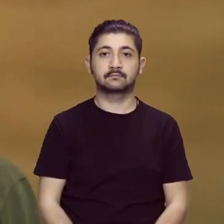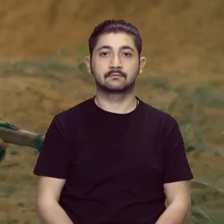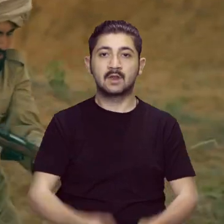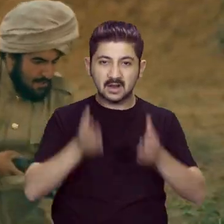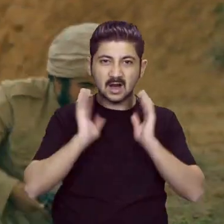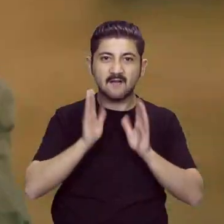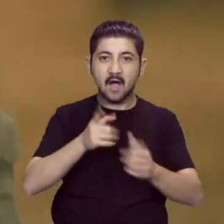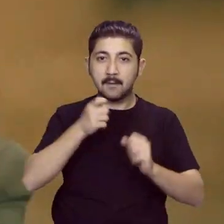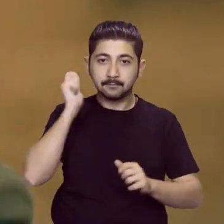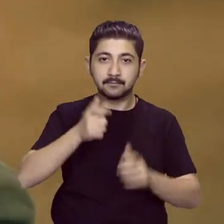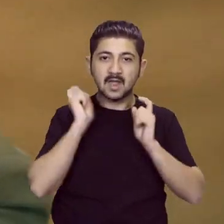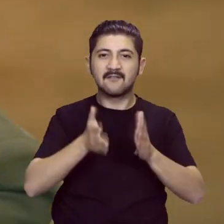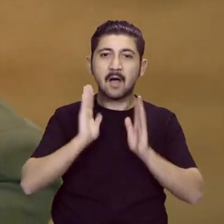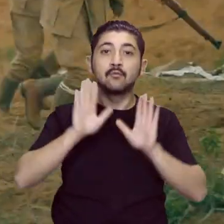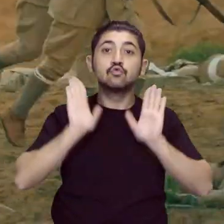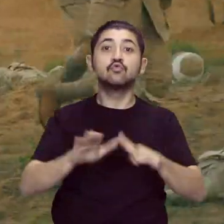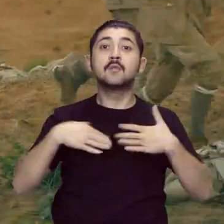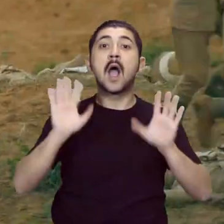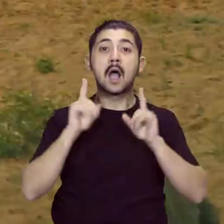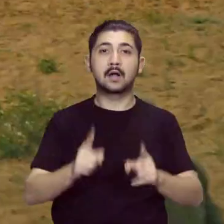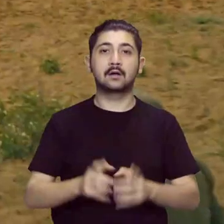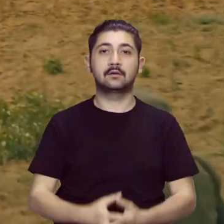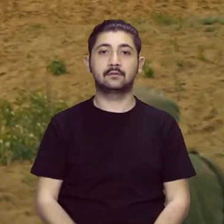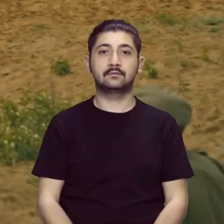Devam! Devam! Durmayın!